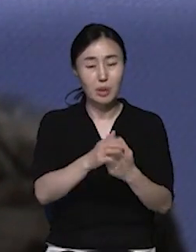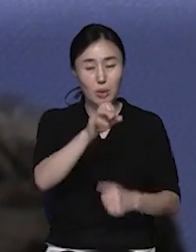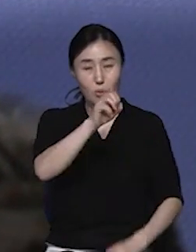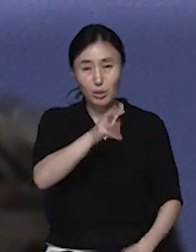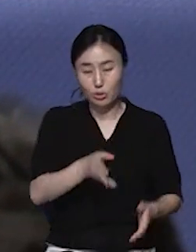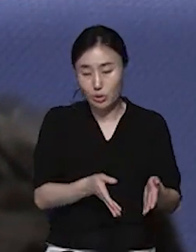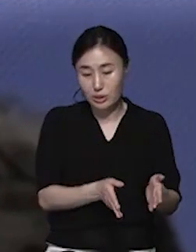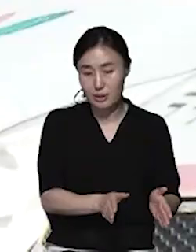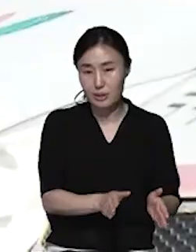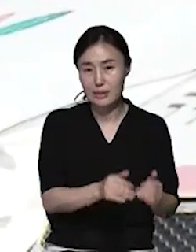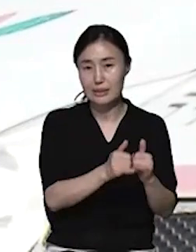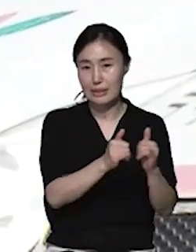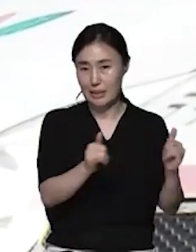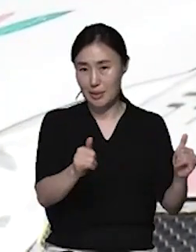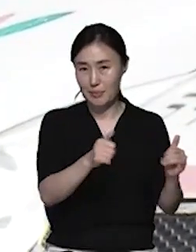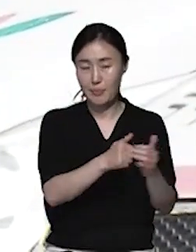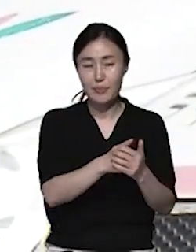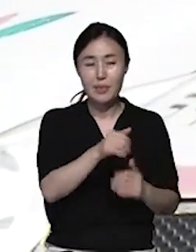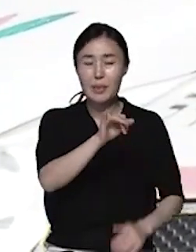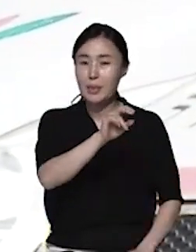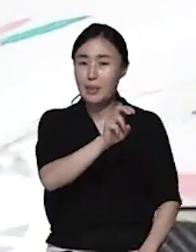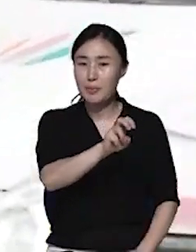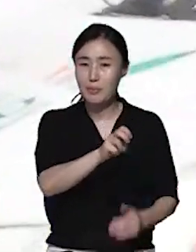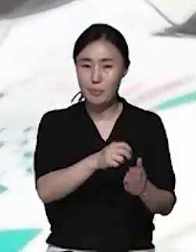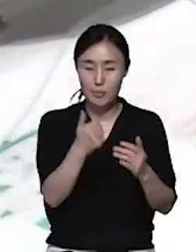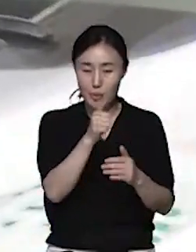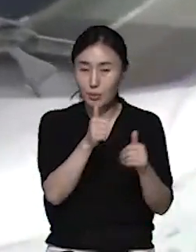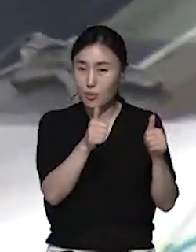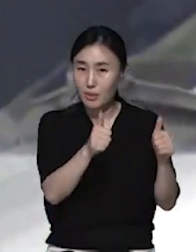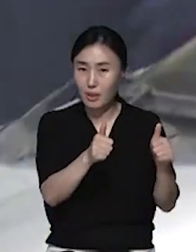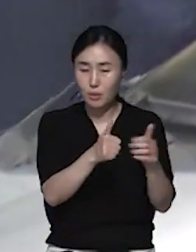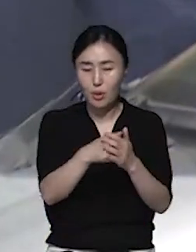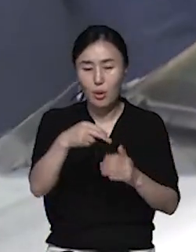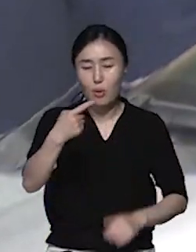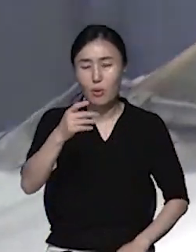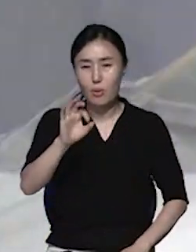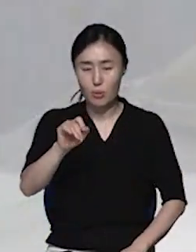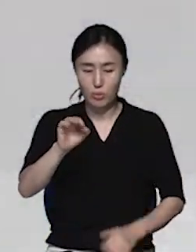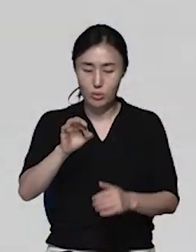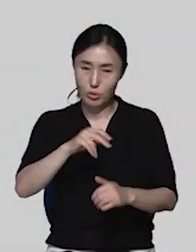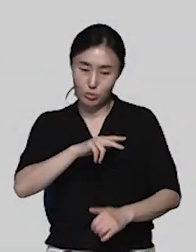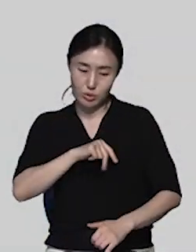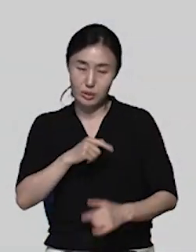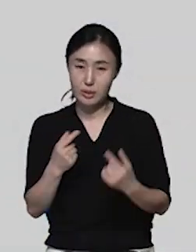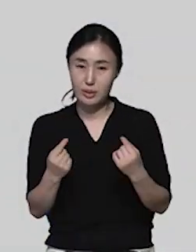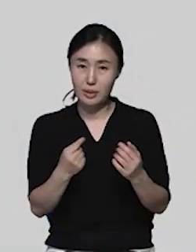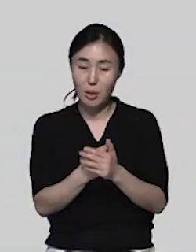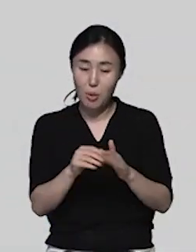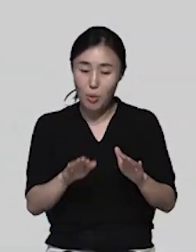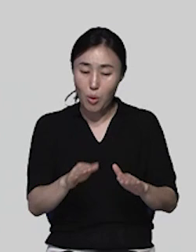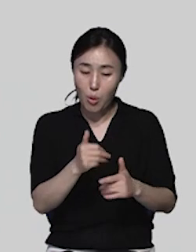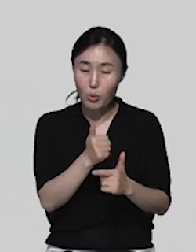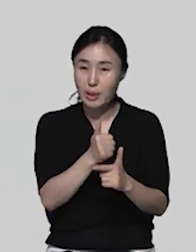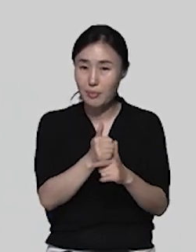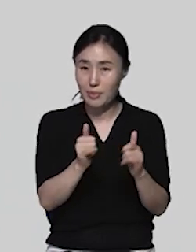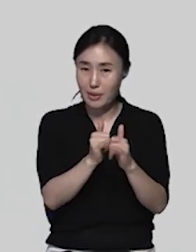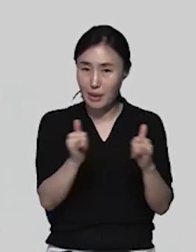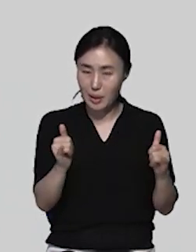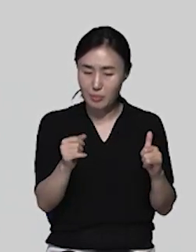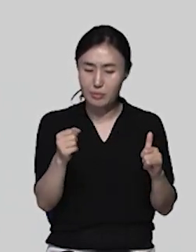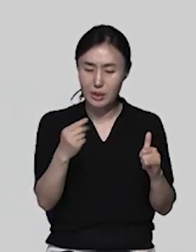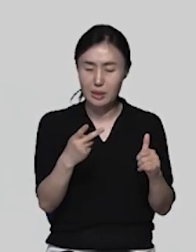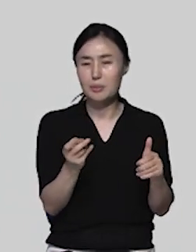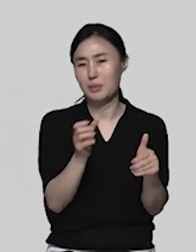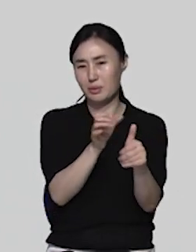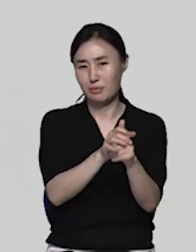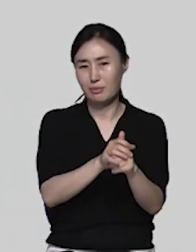광주 출신인 임선숙 변호사에 이어 송갑석 의원이 지명됐던 선례에 따라 이번에도 호남 정치인이 입성해야 한다는